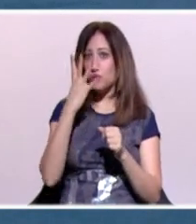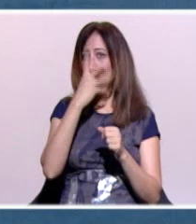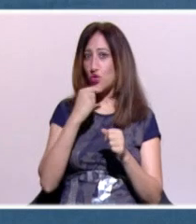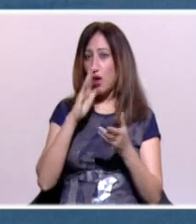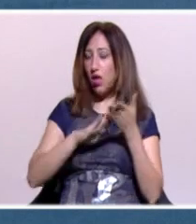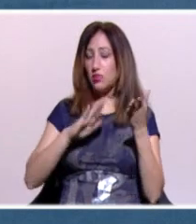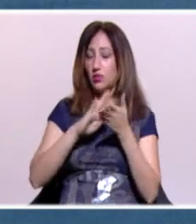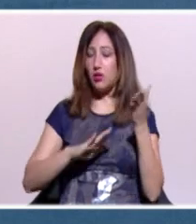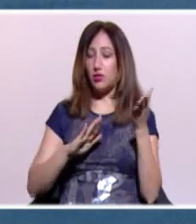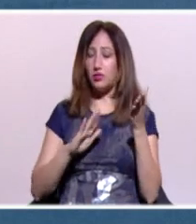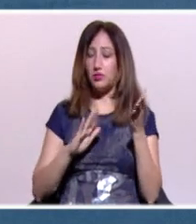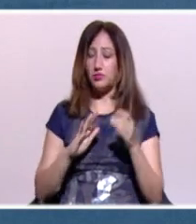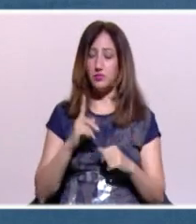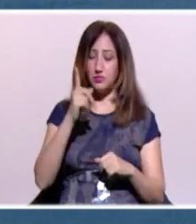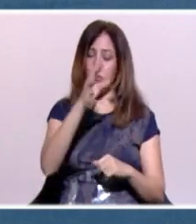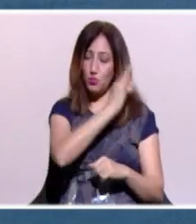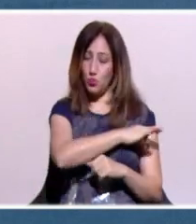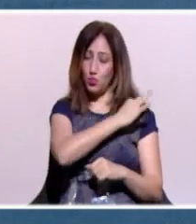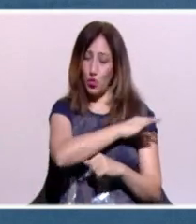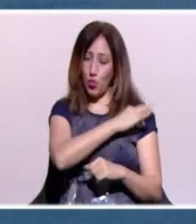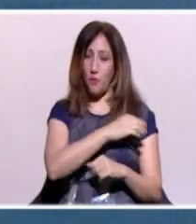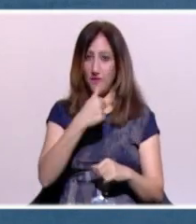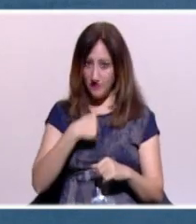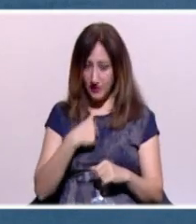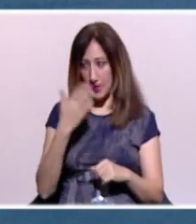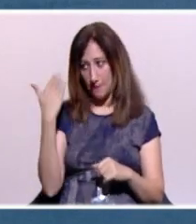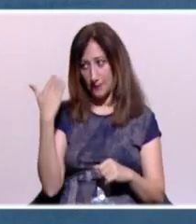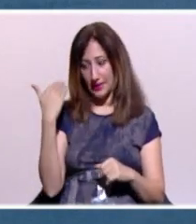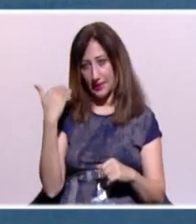عندي تجربة شخصية الحقيقة،